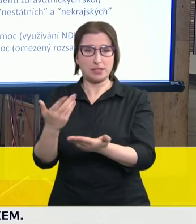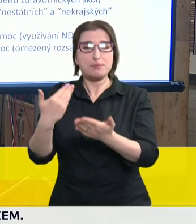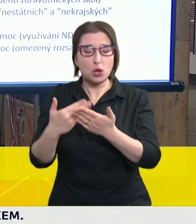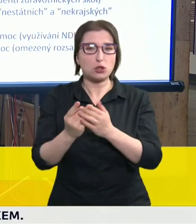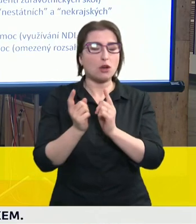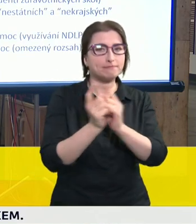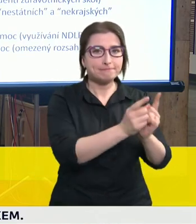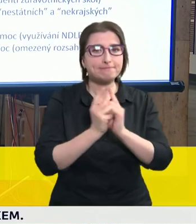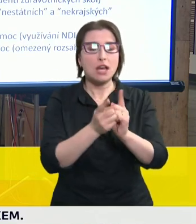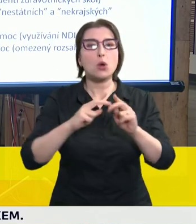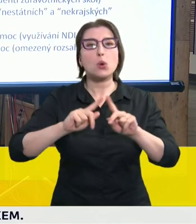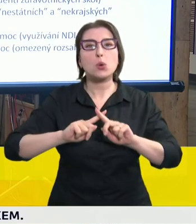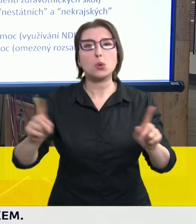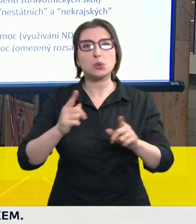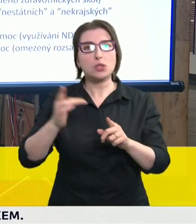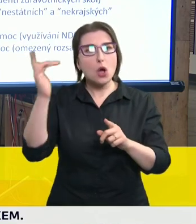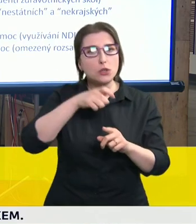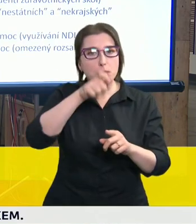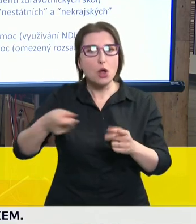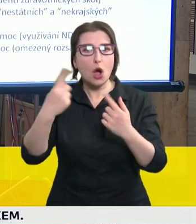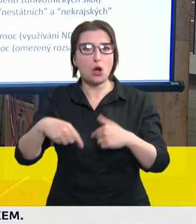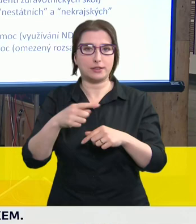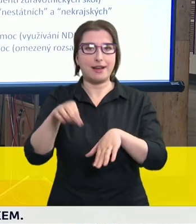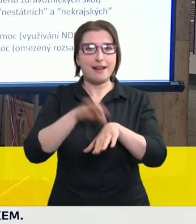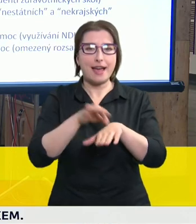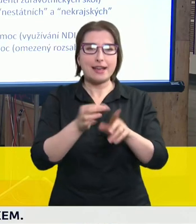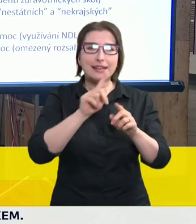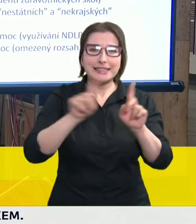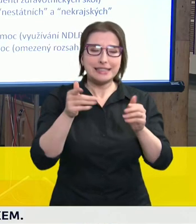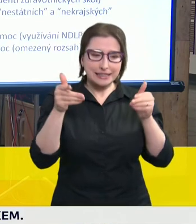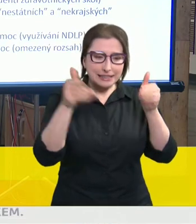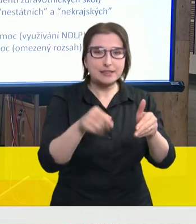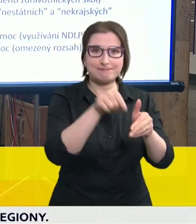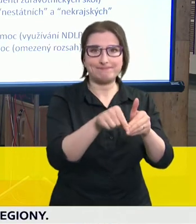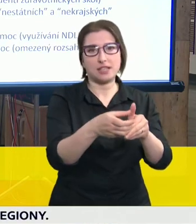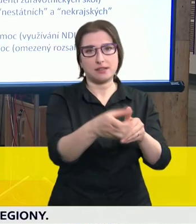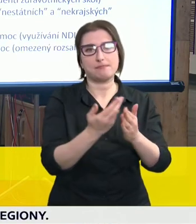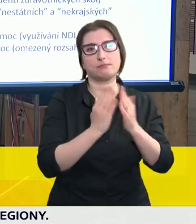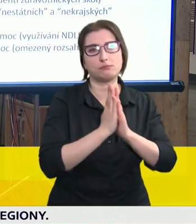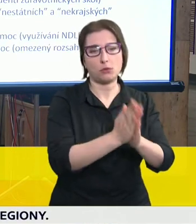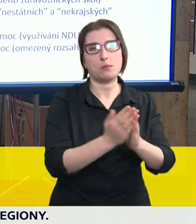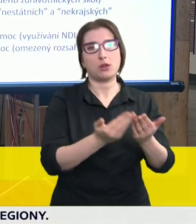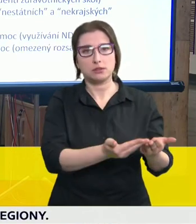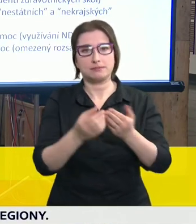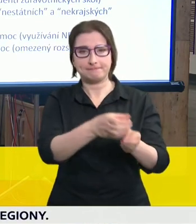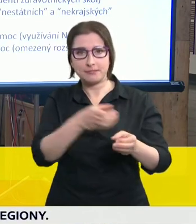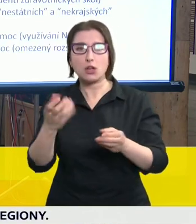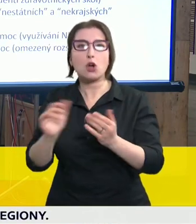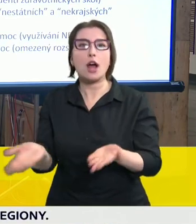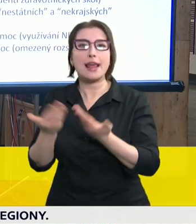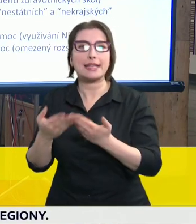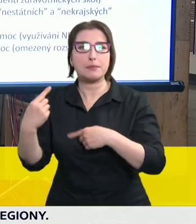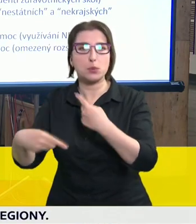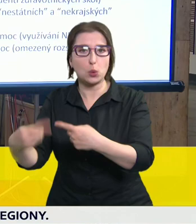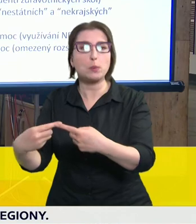s ambulantními specialisty, tak abychom využili jejich pomoc v péči o covidové lehčí pacienty, kteří jsou